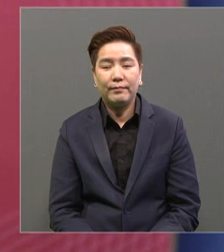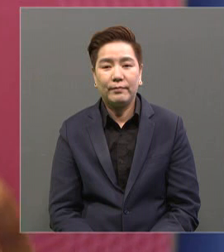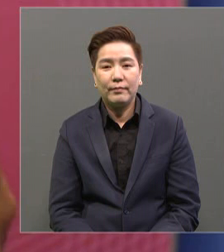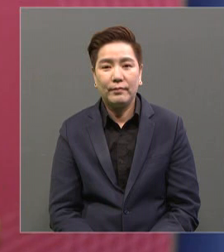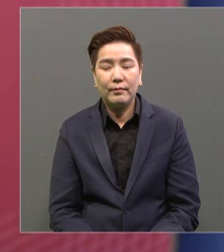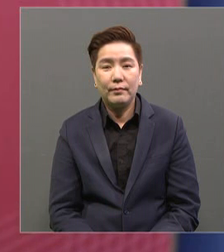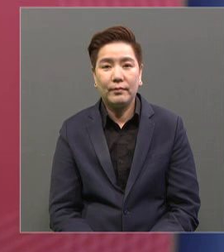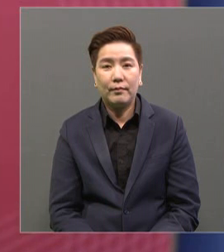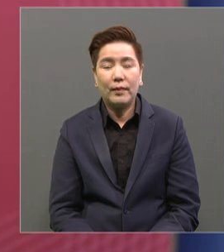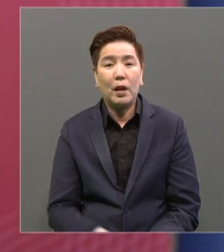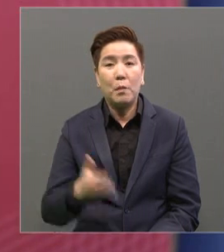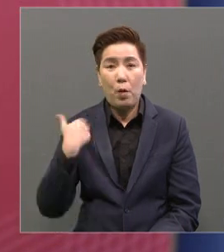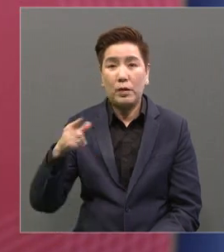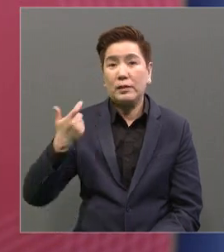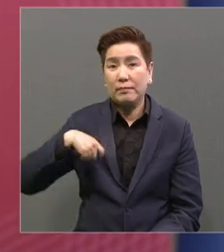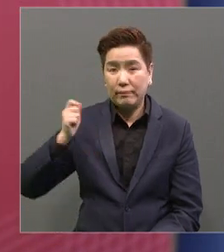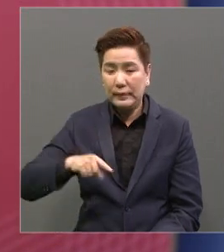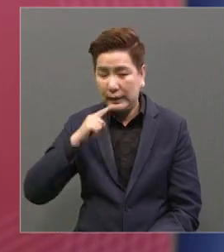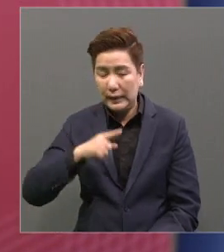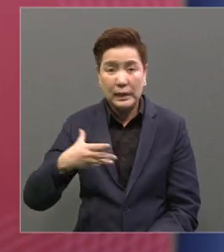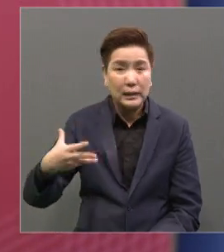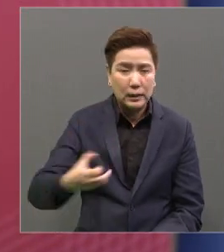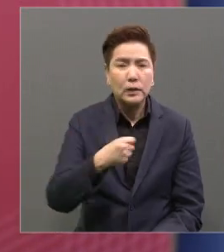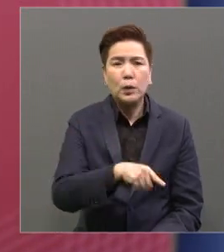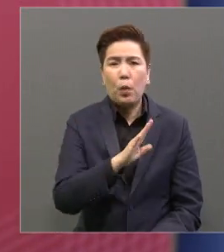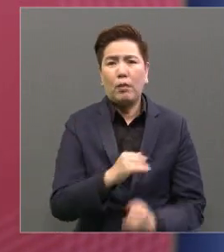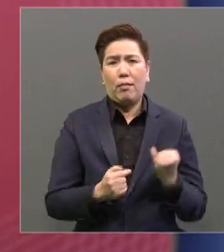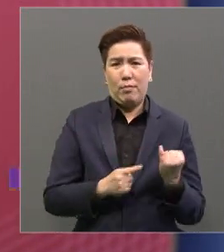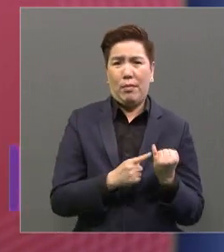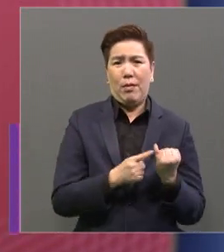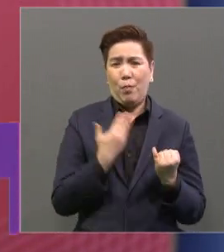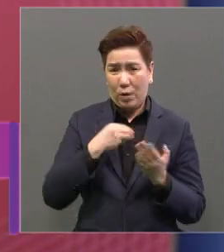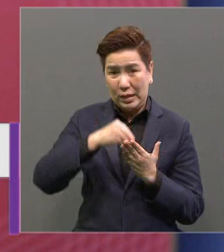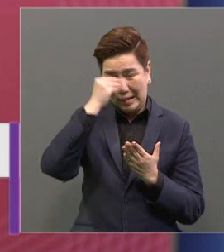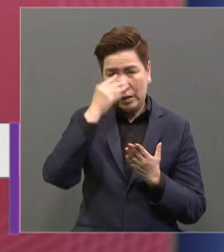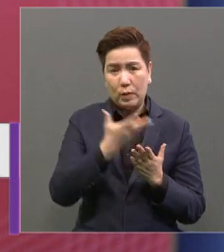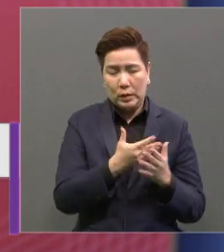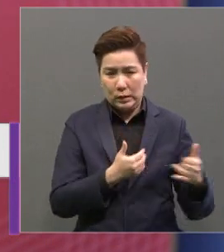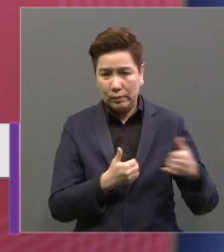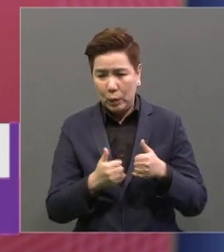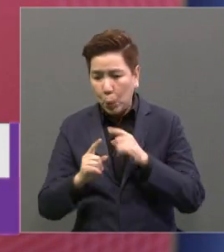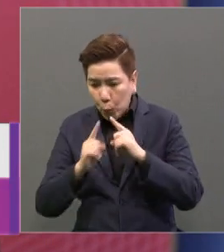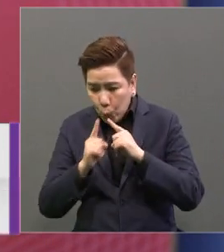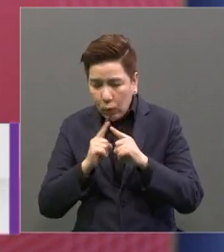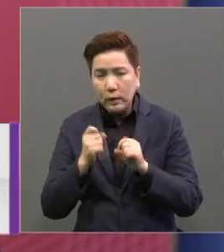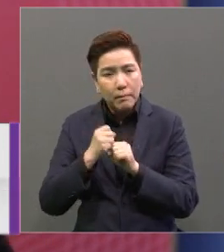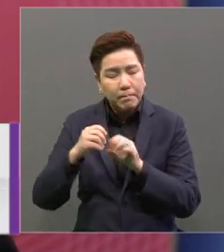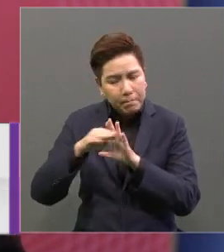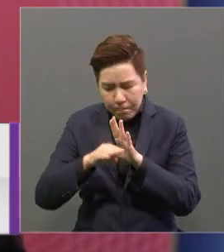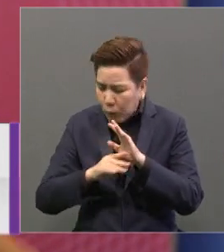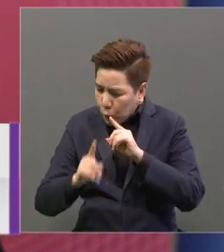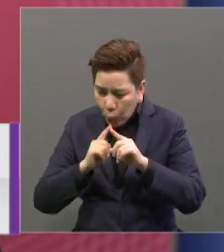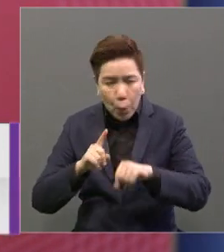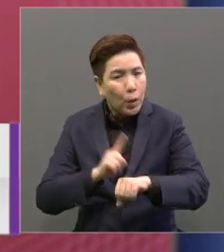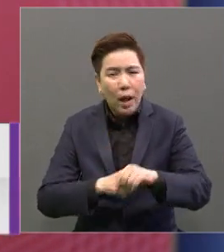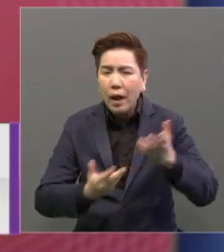ถึงแม้จะโดนยึดในชั้นบังคับคดีแล้วเนี่ยเราก็เปิดโอกาสให้ตัวลูกหนี้เนี่ยในการที่จะเจรจาไกล่เกลี่ยได้ทุกขั้นตอนนะครับทุกเว